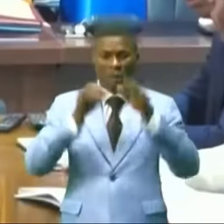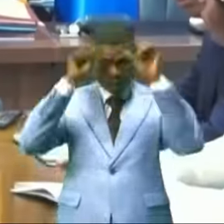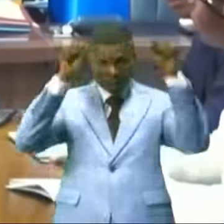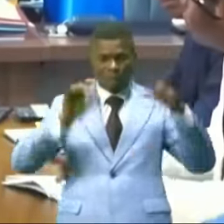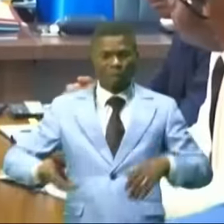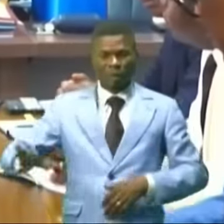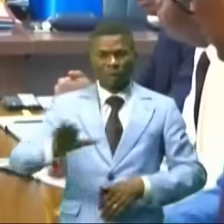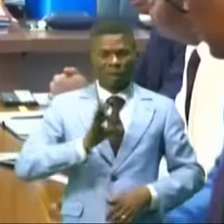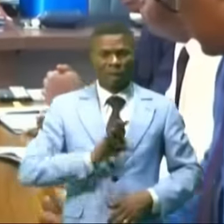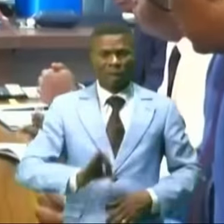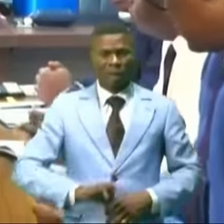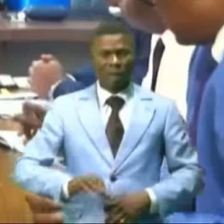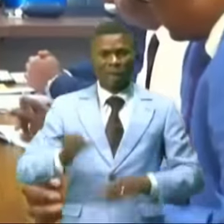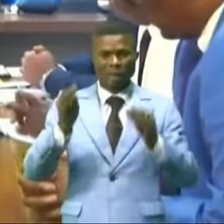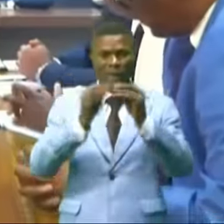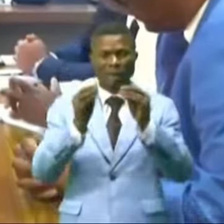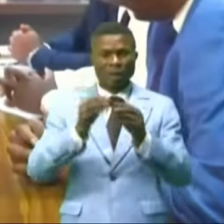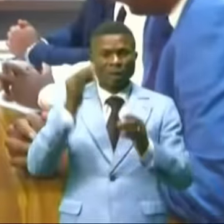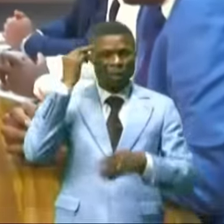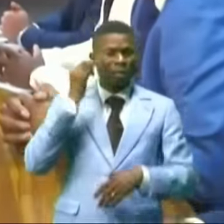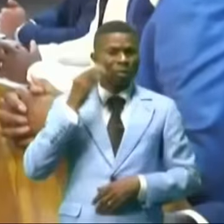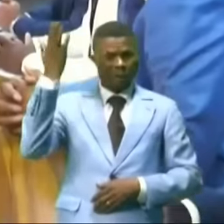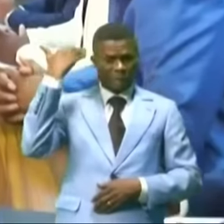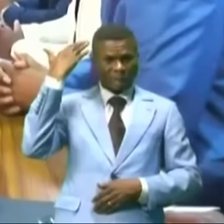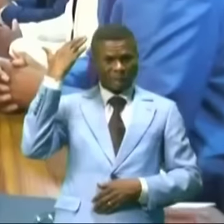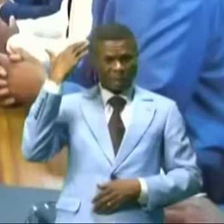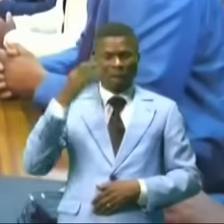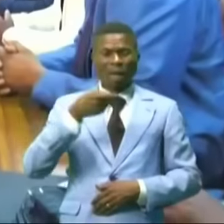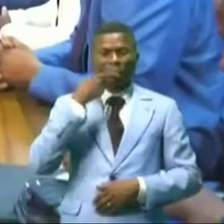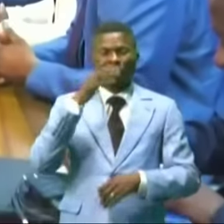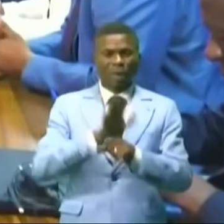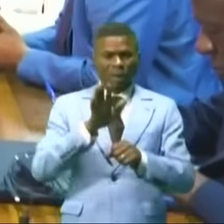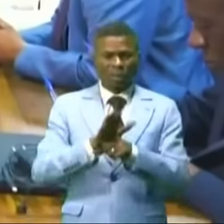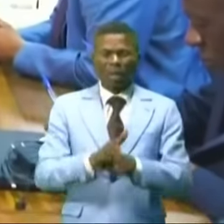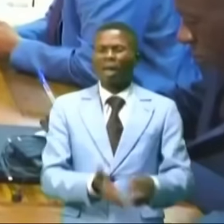de la République, lors d'un conseil de ministres, avait insisté sur la